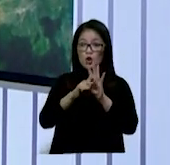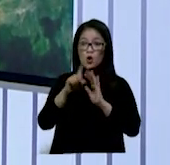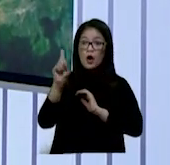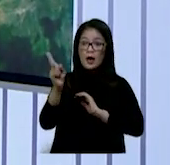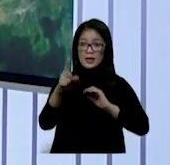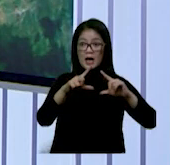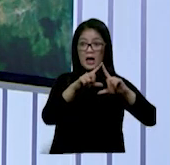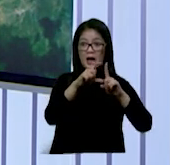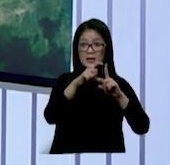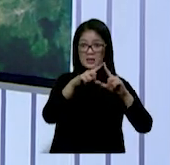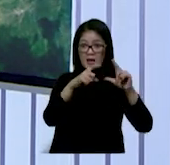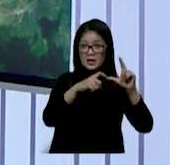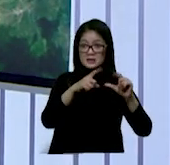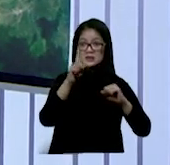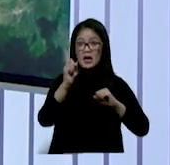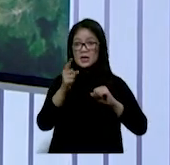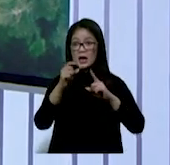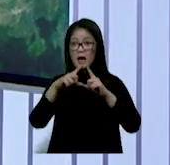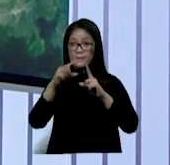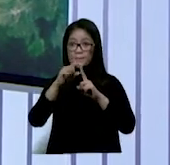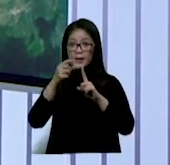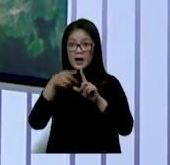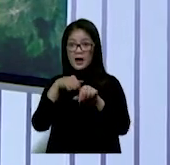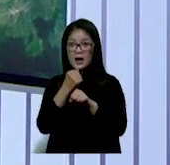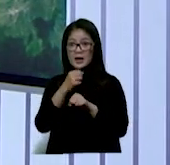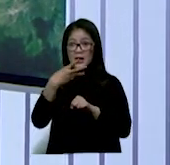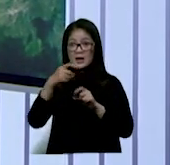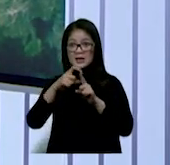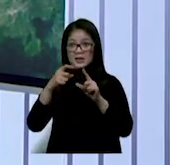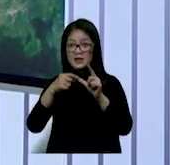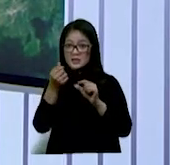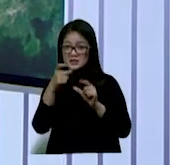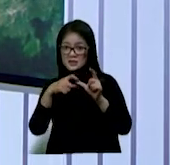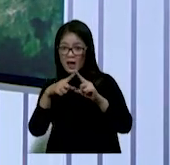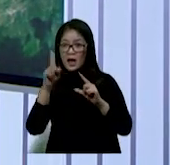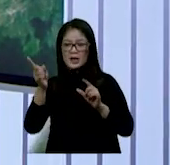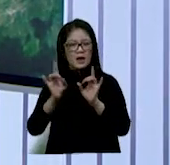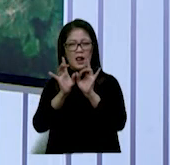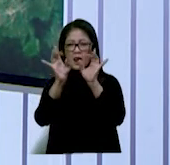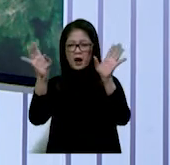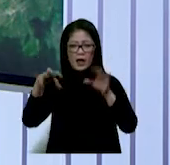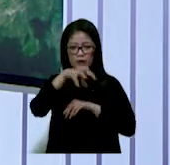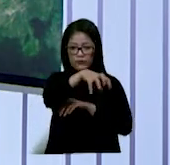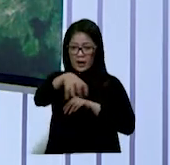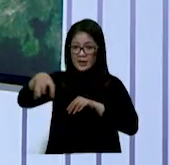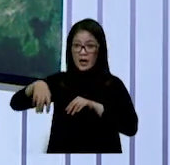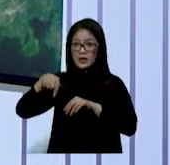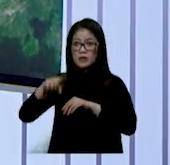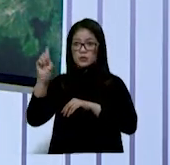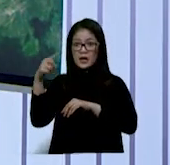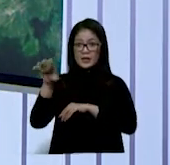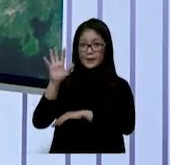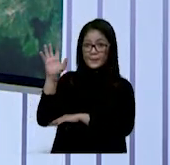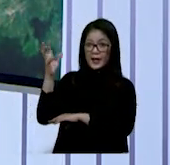Cirampo, Cirampo Pangleseran, dan Pangleseran Ganda Soli. Sesar ini melewati sejumlah wilayah dari Banten, Sukabumi, Cianjur, dan